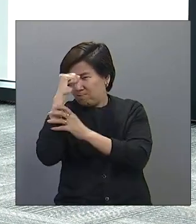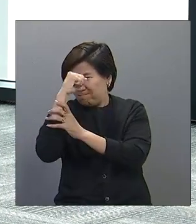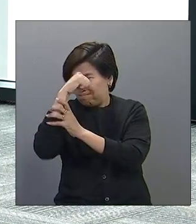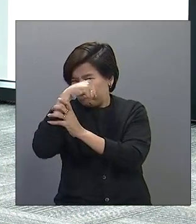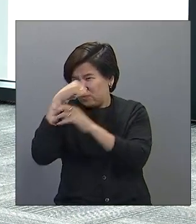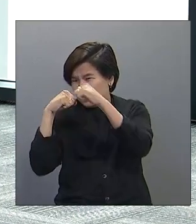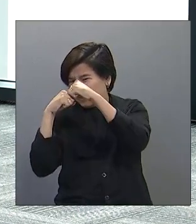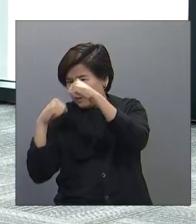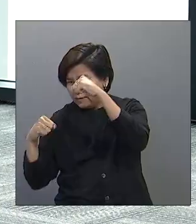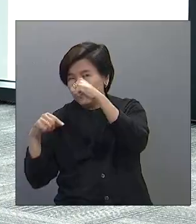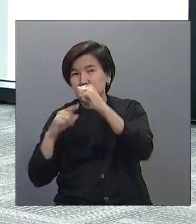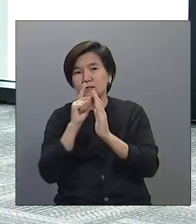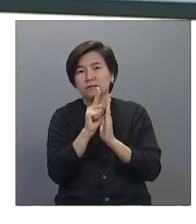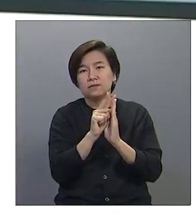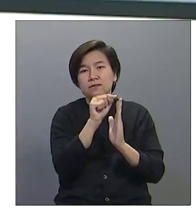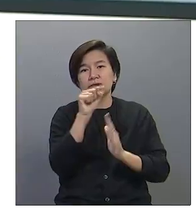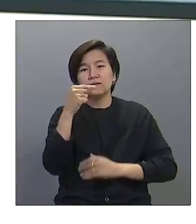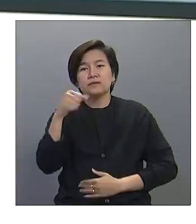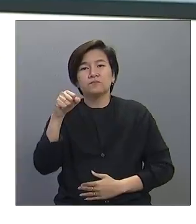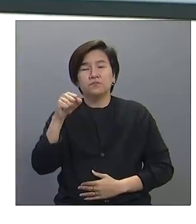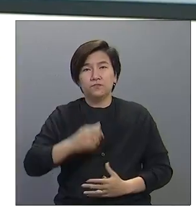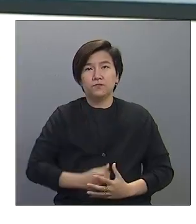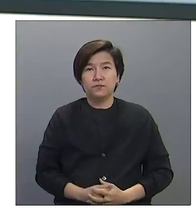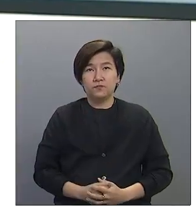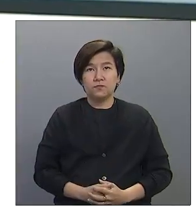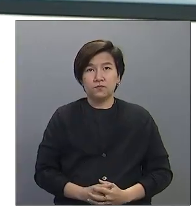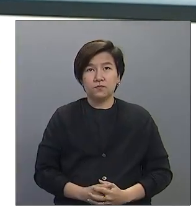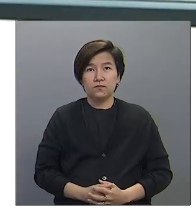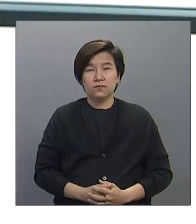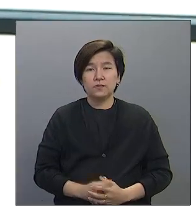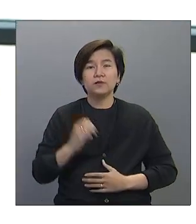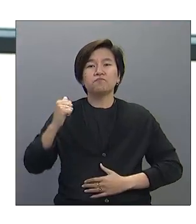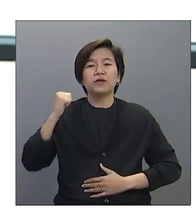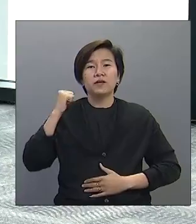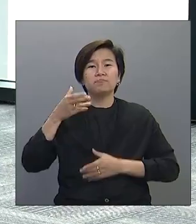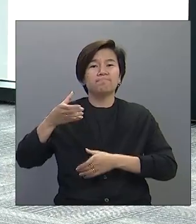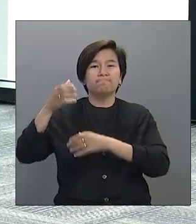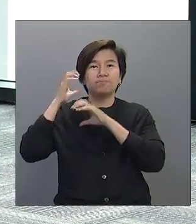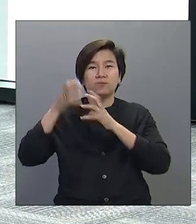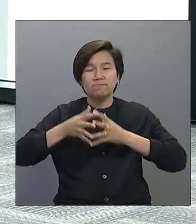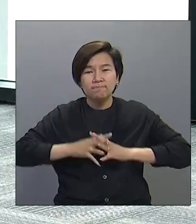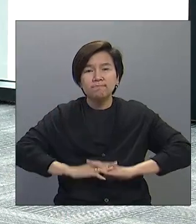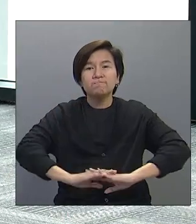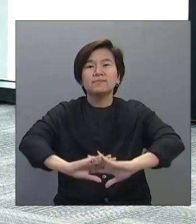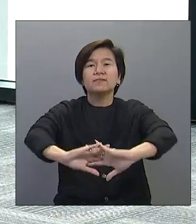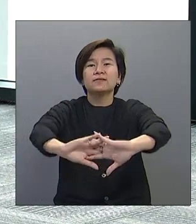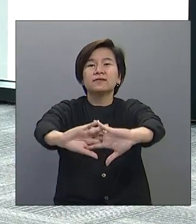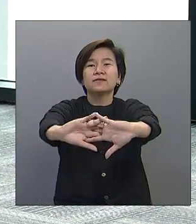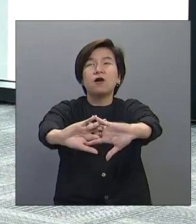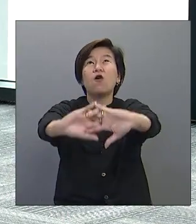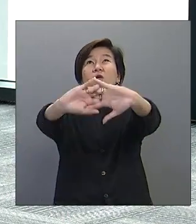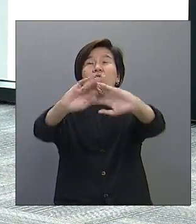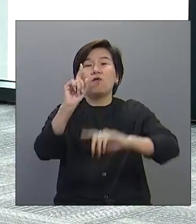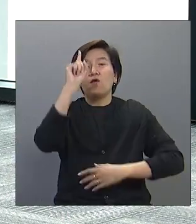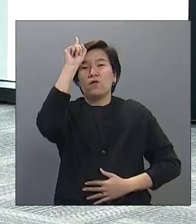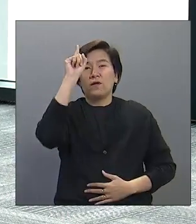างไว้เหมือนเดิมค่ะ10วินาทีและกลับไปท่าเดิมนะคะท่าแรกหายใจเข้าหงายฝ่ามือขึ้นบนเพดานย